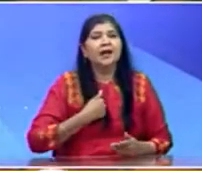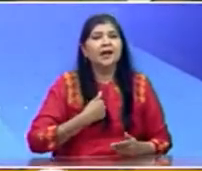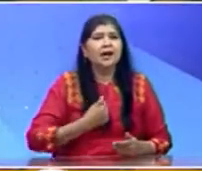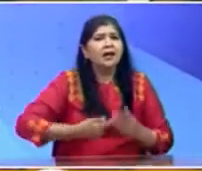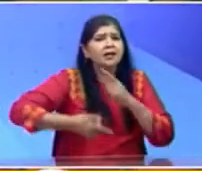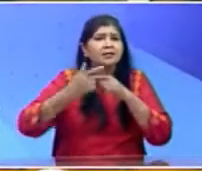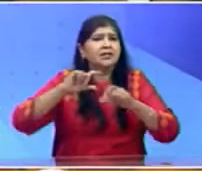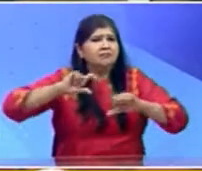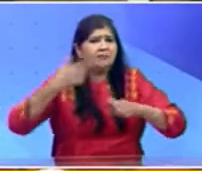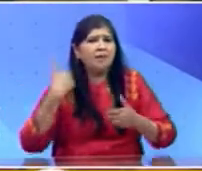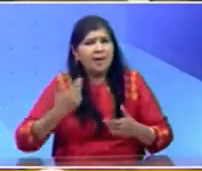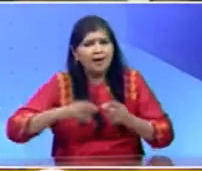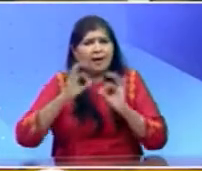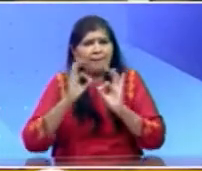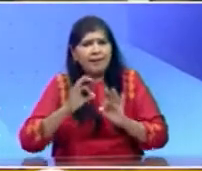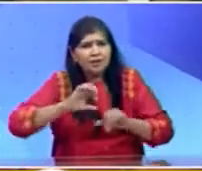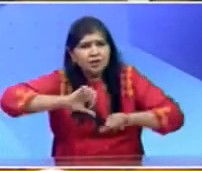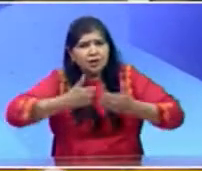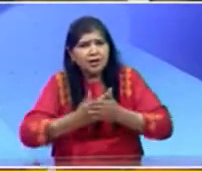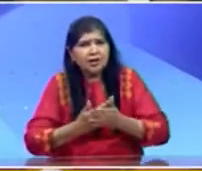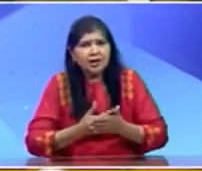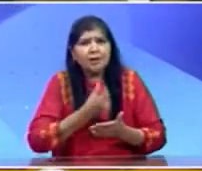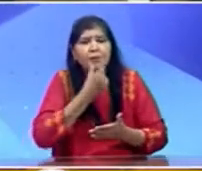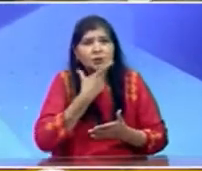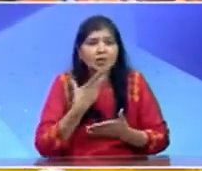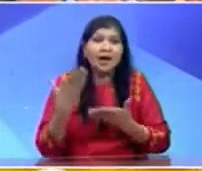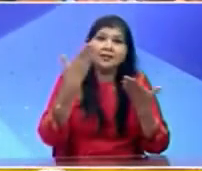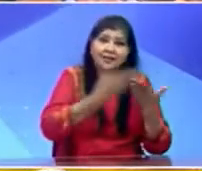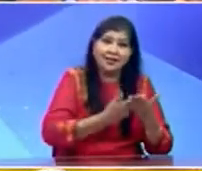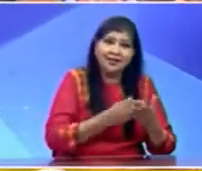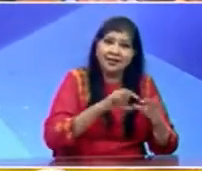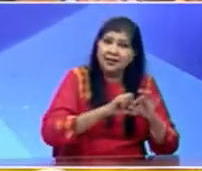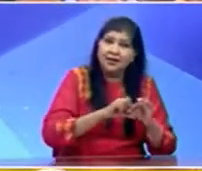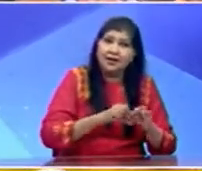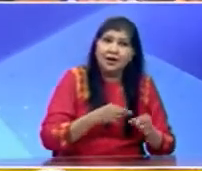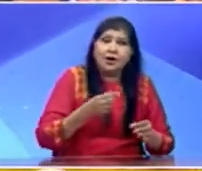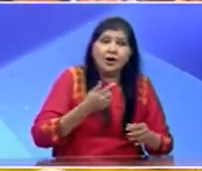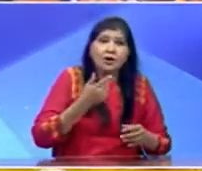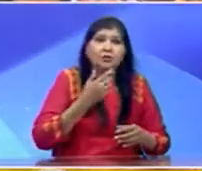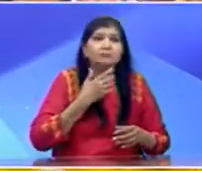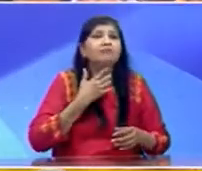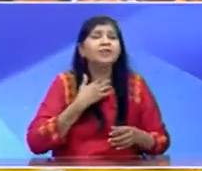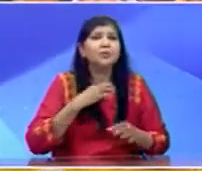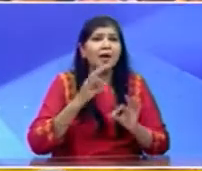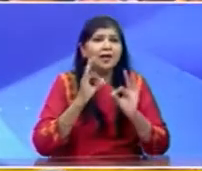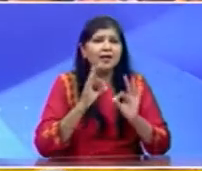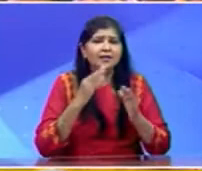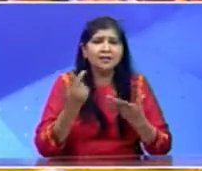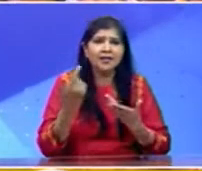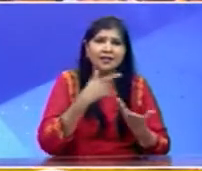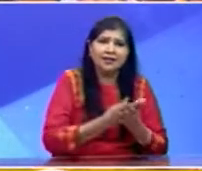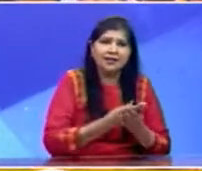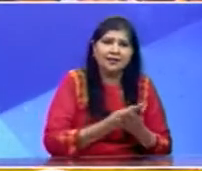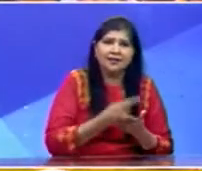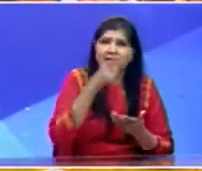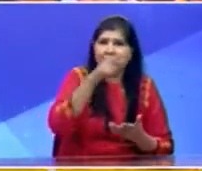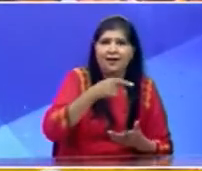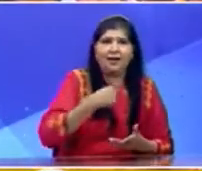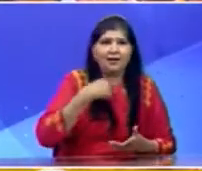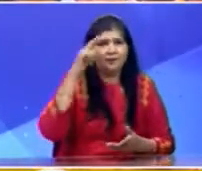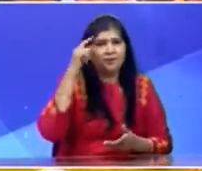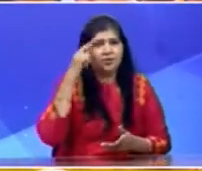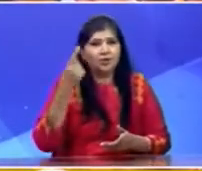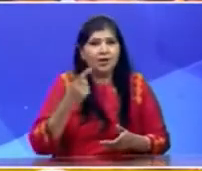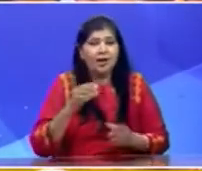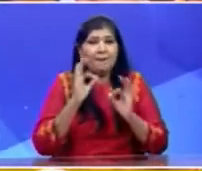स्टोरी मीठी मुस्कान भी बिखेरे और स्वाद में भी मिठास भरे, तब तो आप इसे जरूर